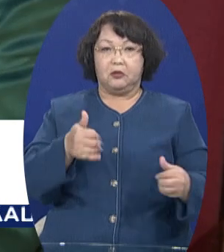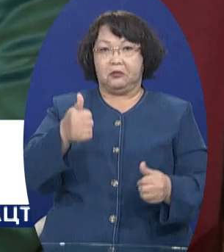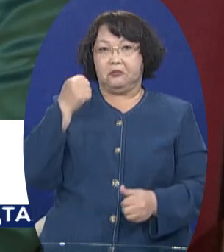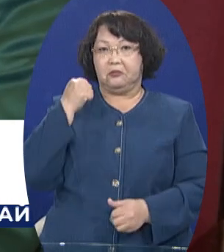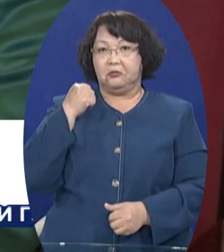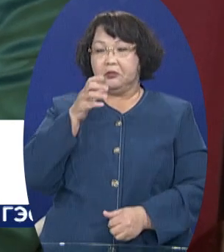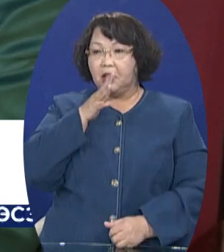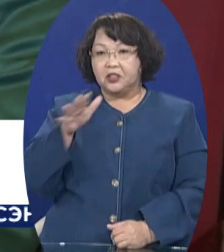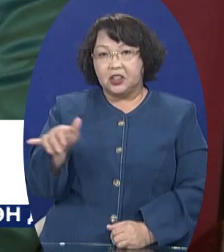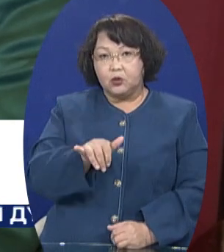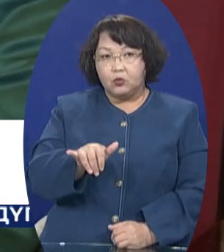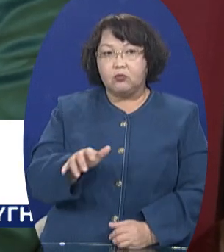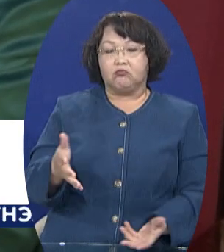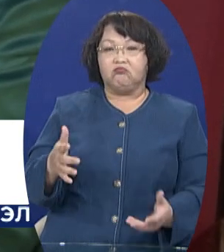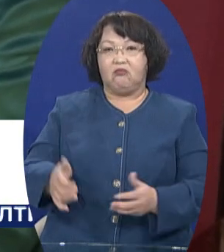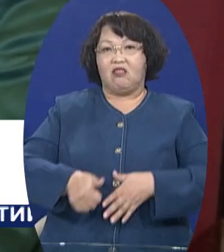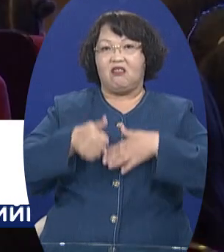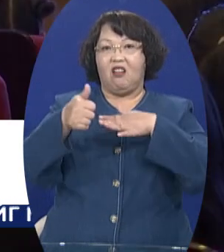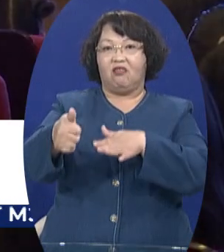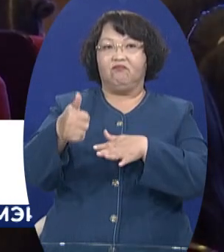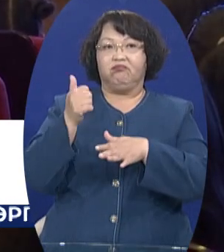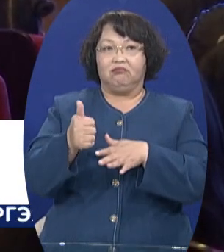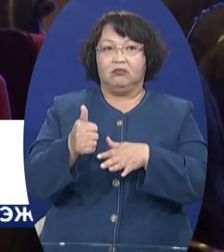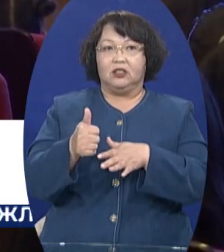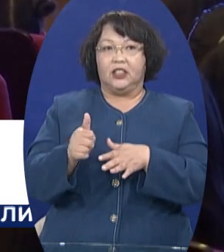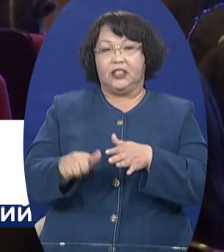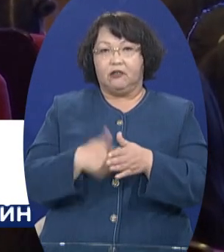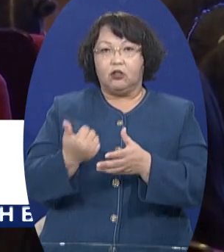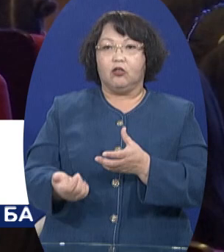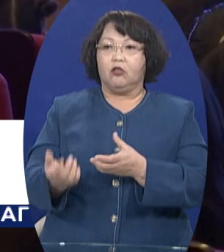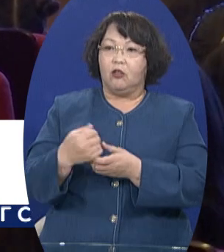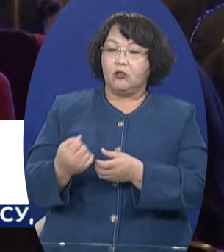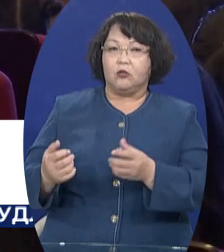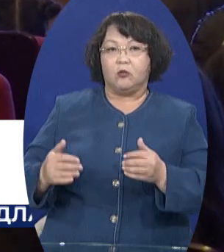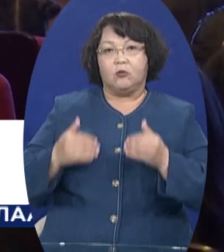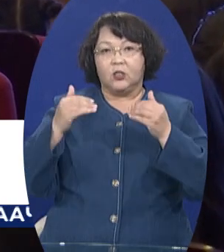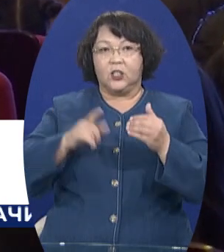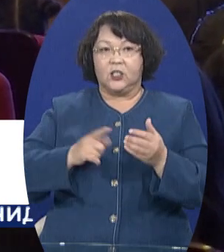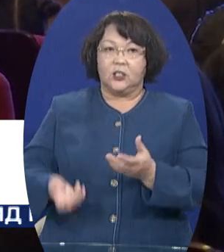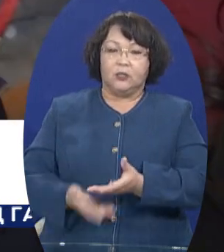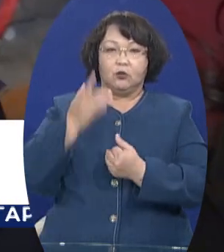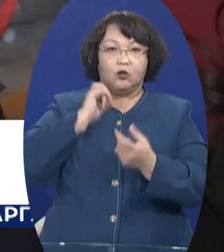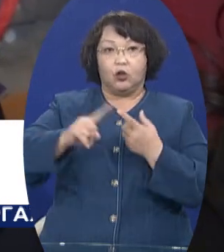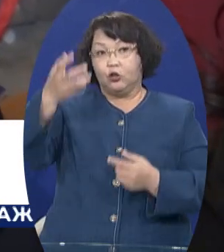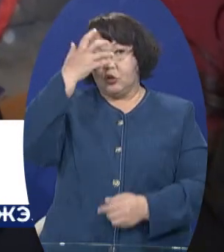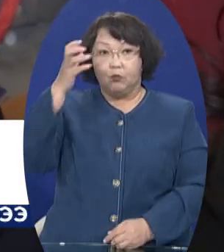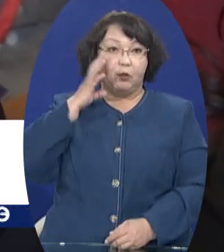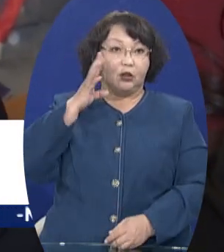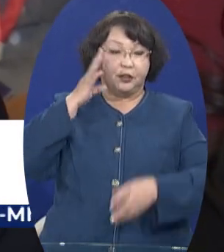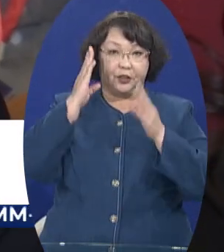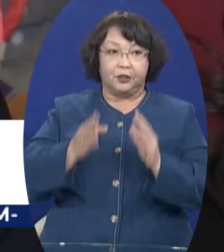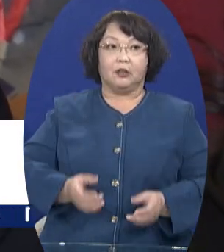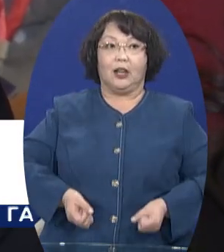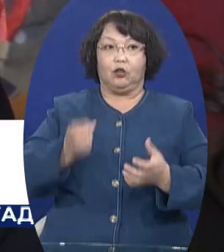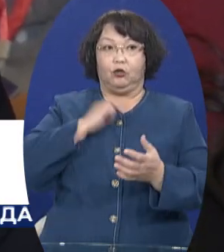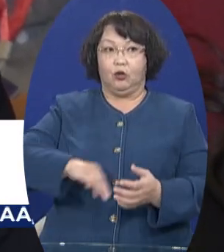утгаараа үе тэнгийнхний манлайллыг бий болгож тэдний оролцох хөгжих эрхийг дэмжих чиглэлээр төр засгаас тодорхой бодлого шийдвэр гаргахад